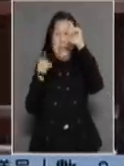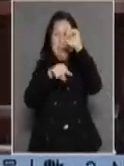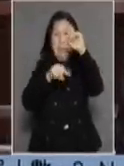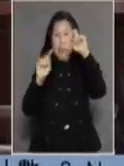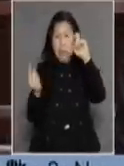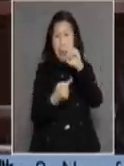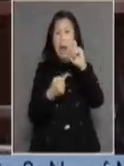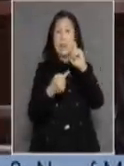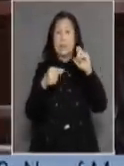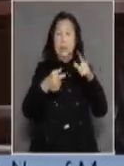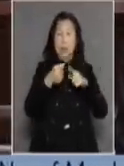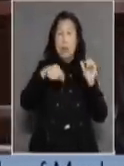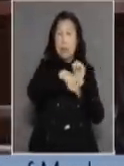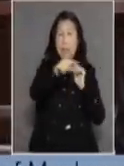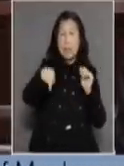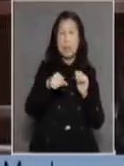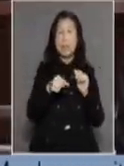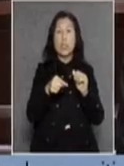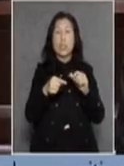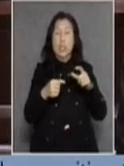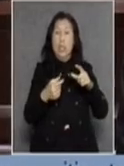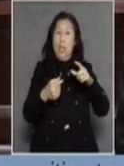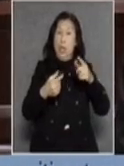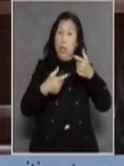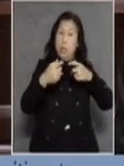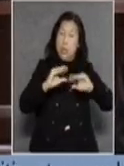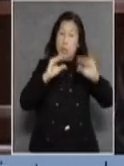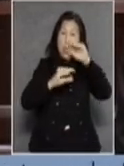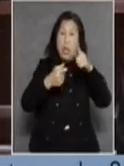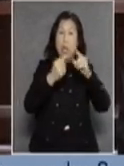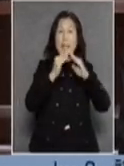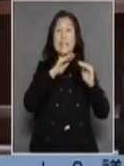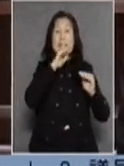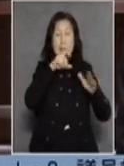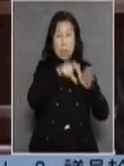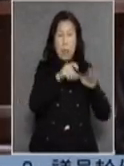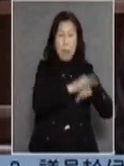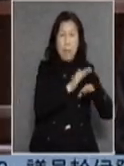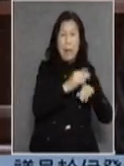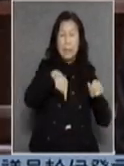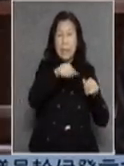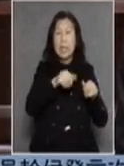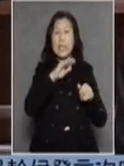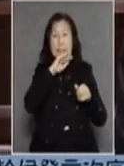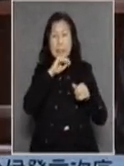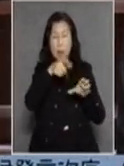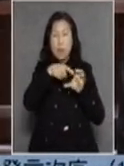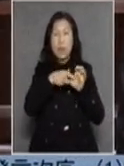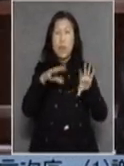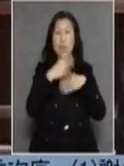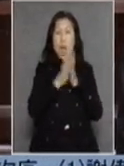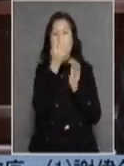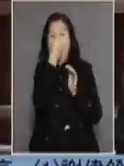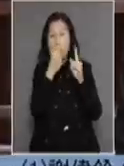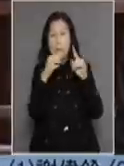面積，那為何地產商可以囤地等發財，但香港人呢就要全民穩地咁痛苦